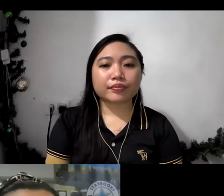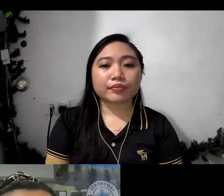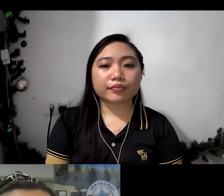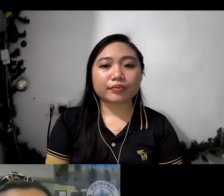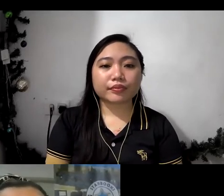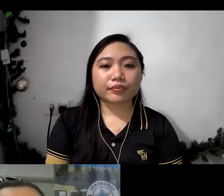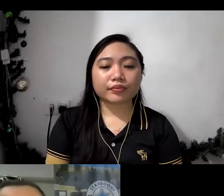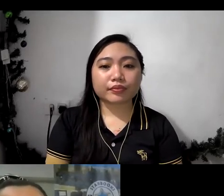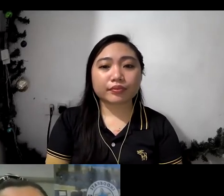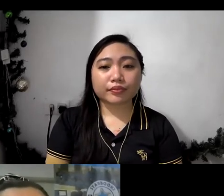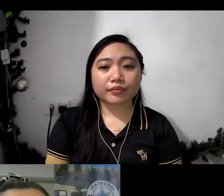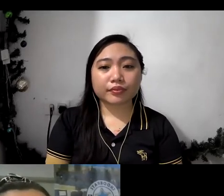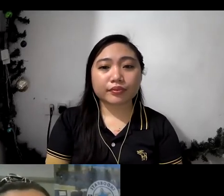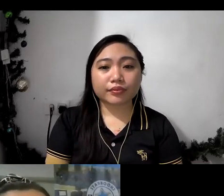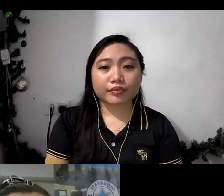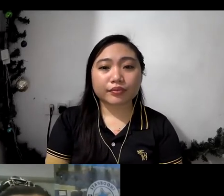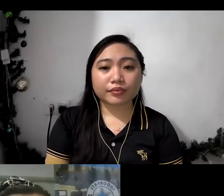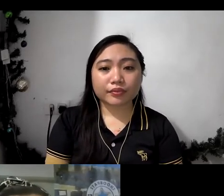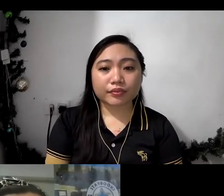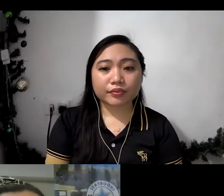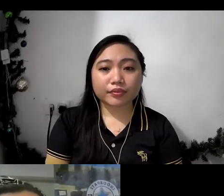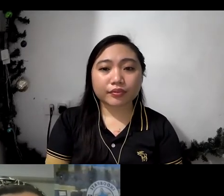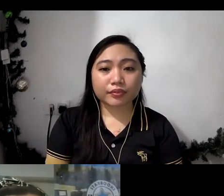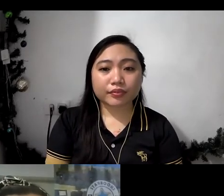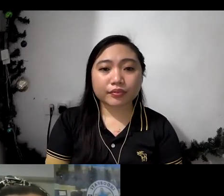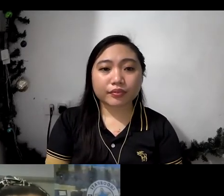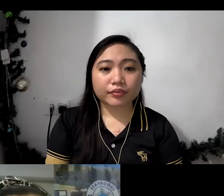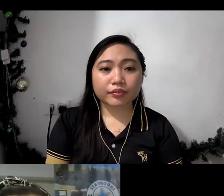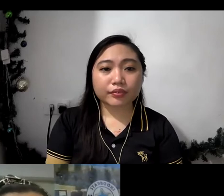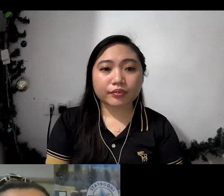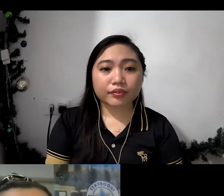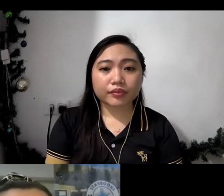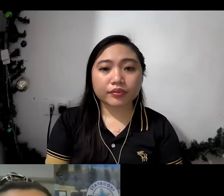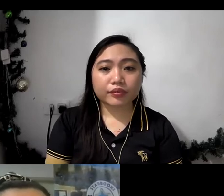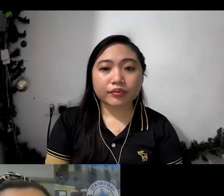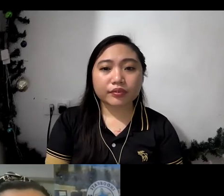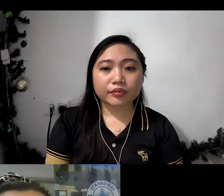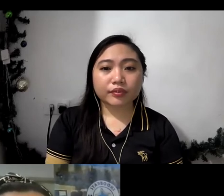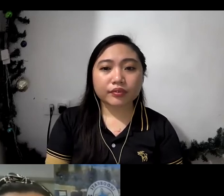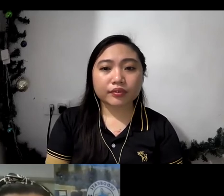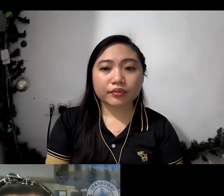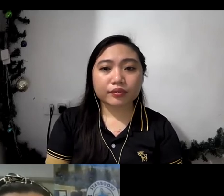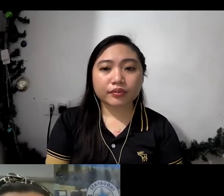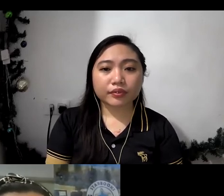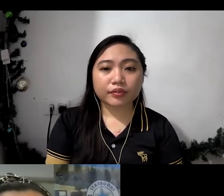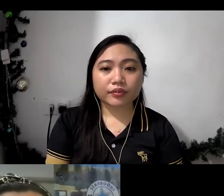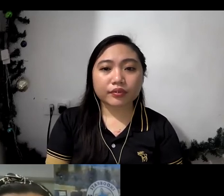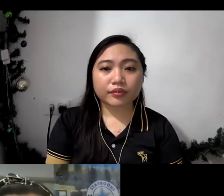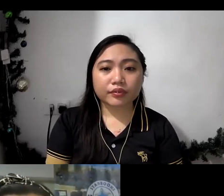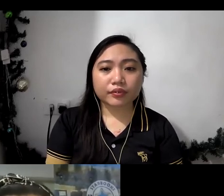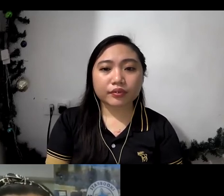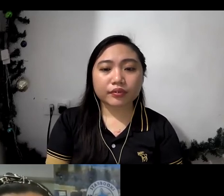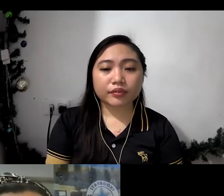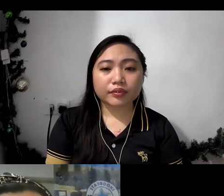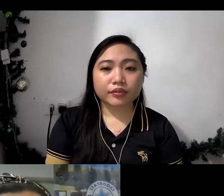And then may kasunod din po na tanong. Ang tanong is, kung sa pamilya parehas ang couple na may